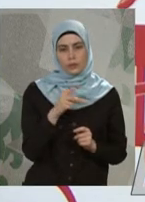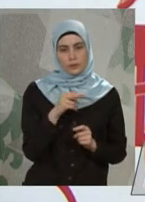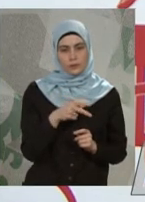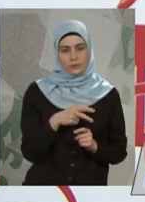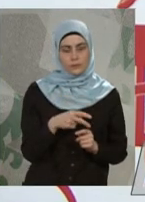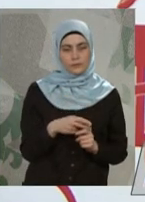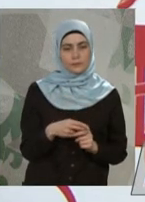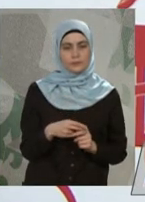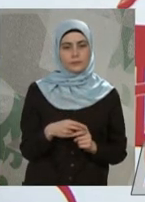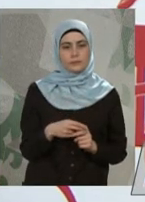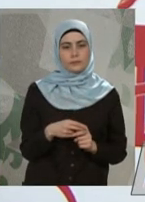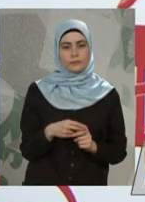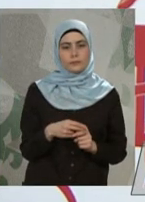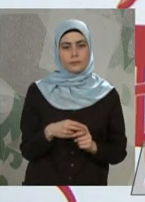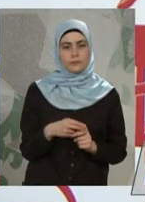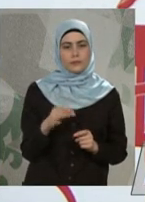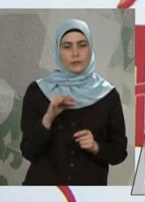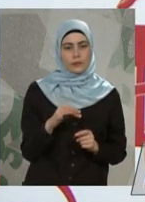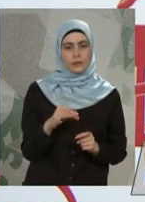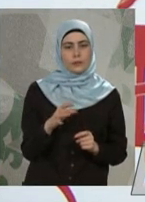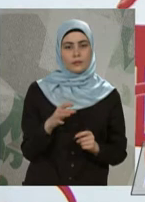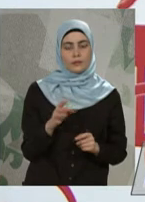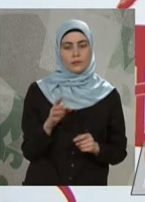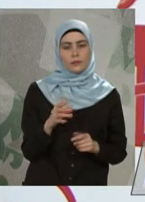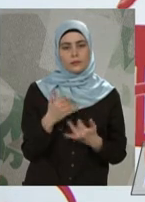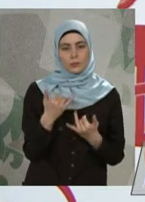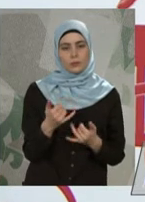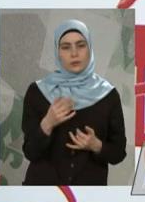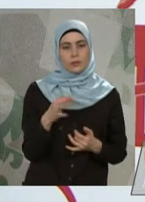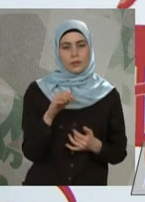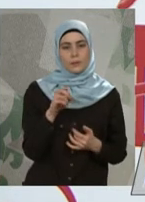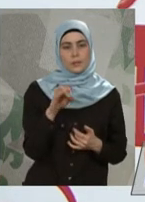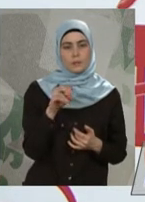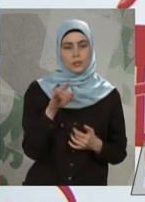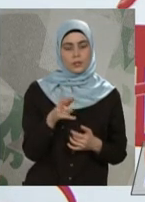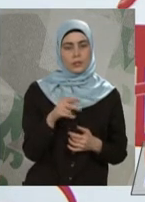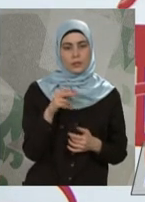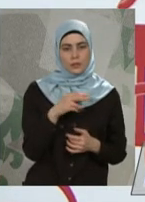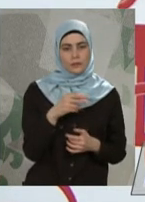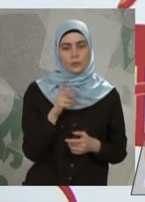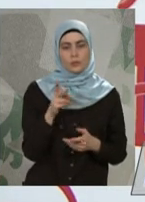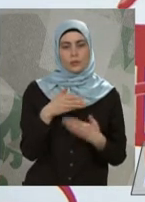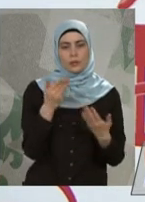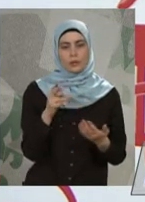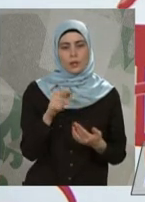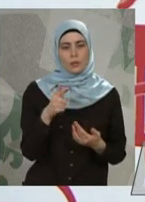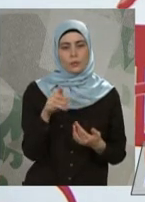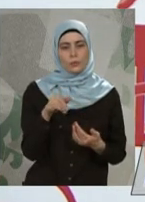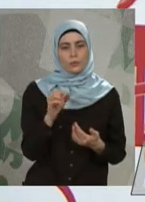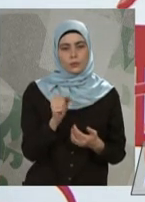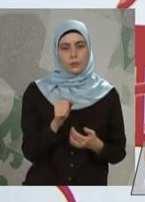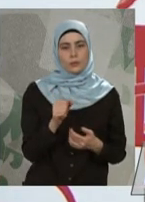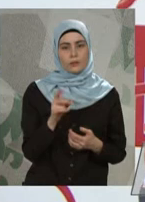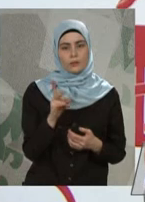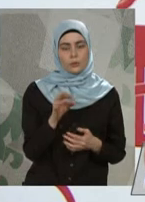обеспечить необходимыми лекарственными препаратами и обеспечить те категории граждан, которые не имеют льгот, ну, не в